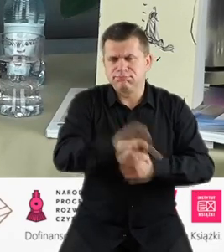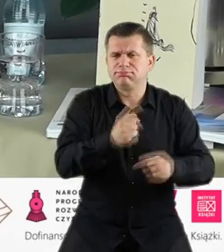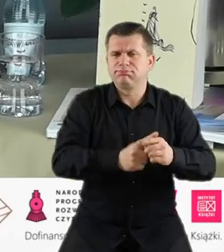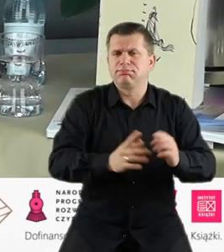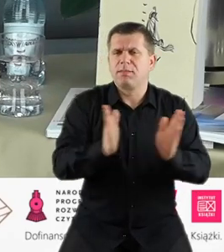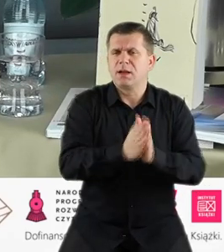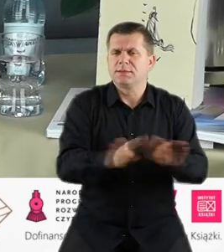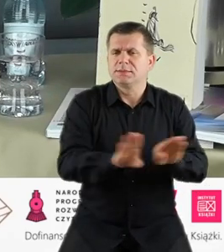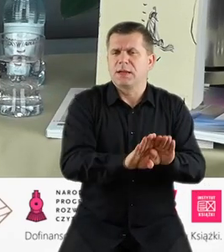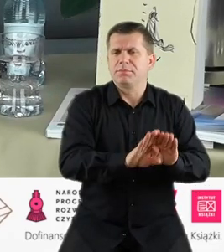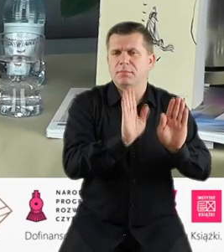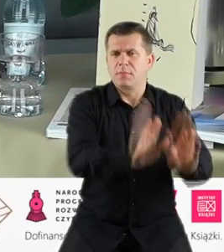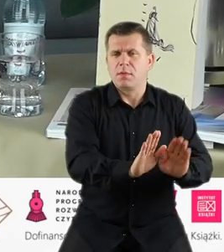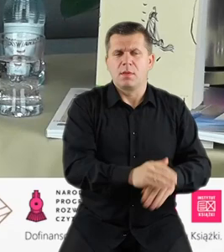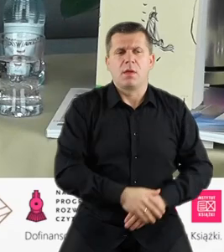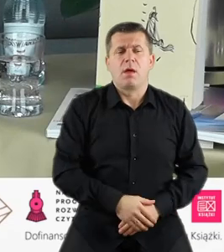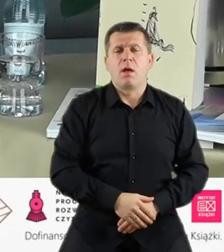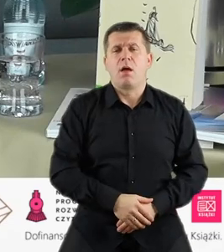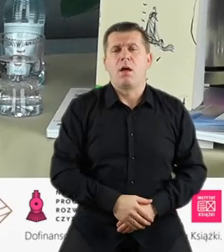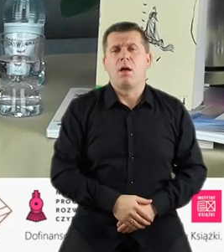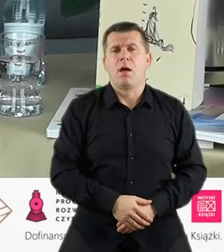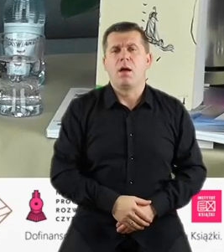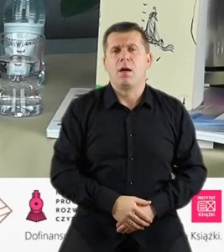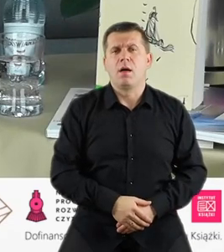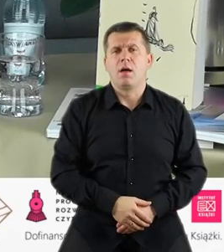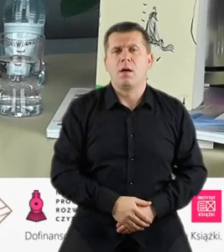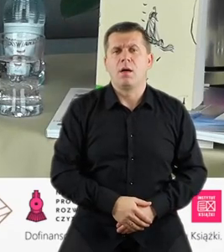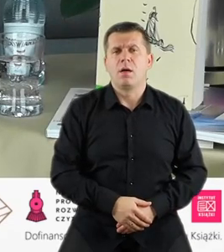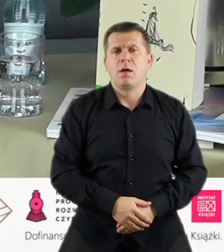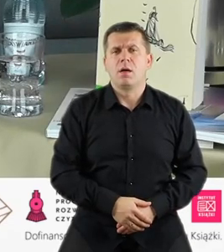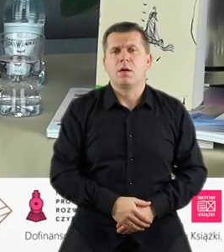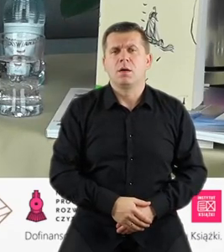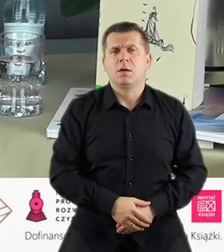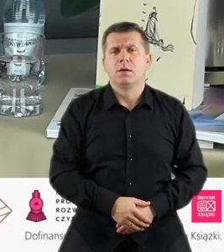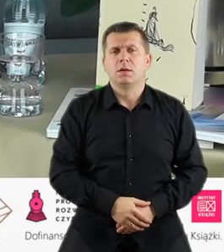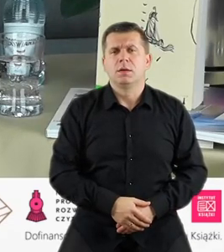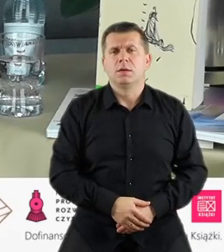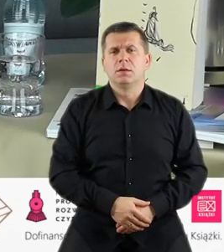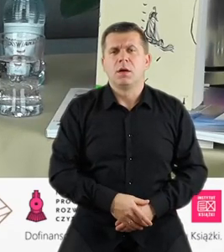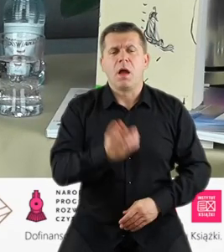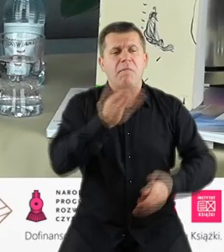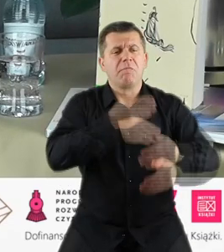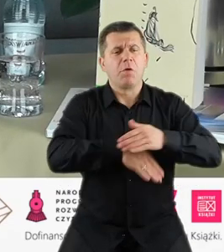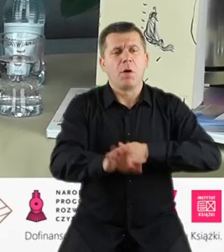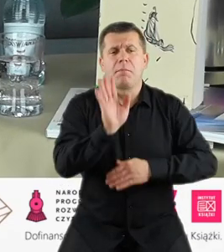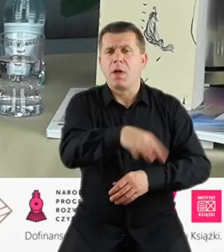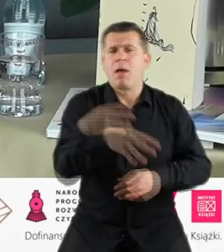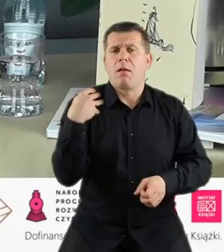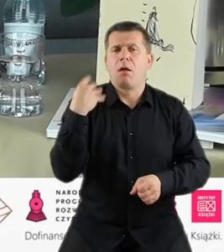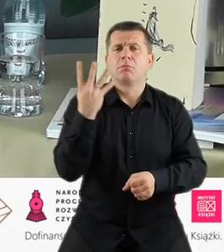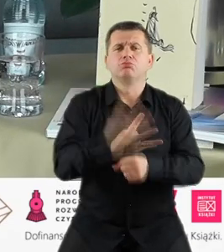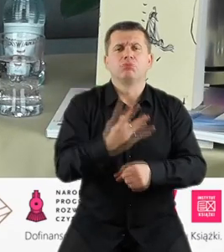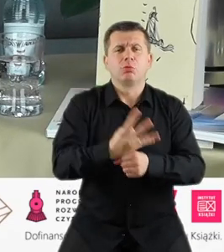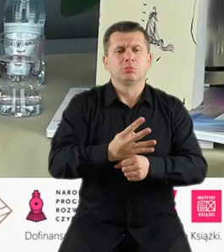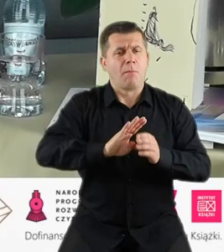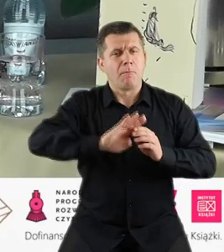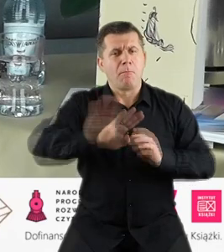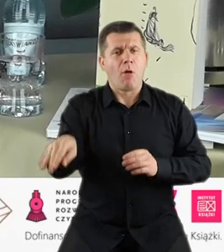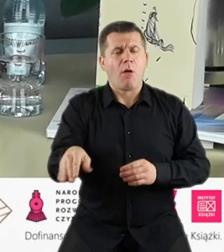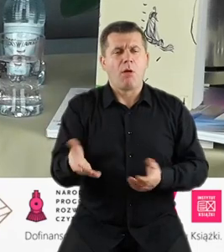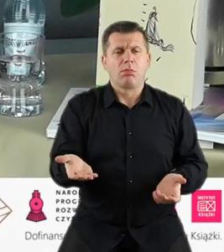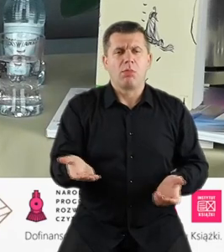klasztorze, a wyszedł, czy uciekł z niego, czy opuścił go, mając lat 40